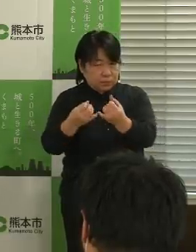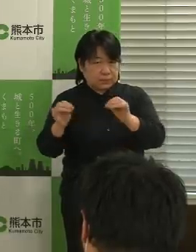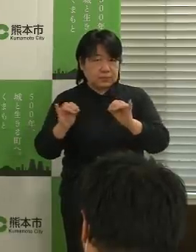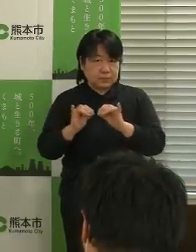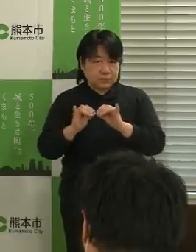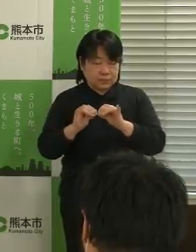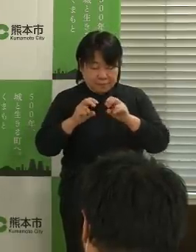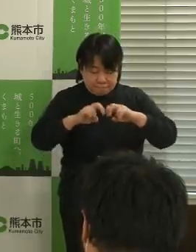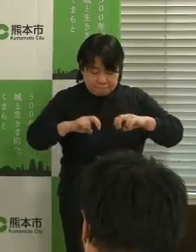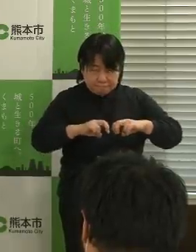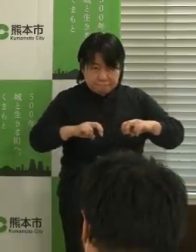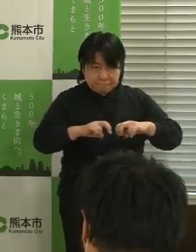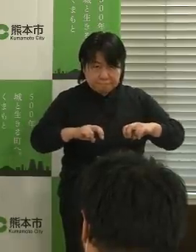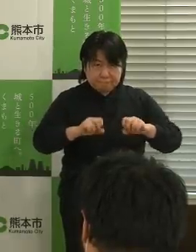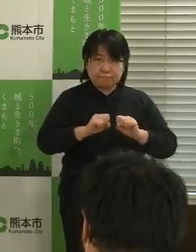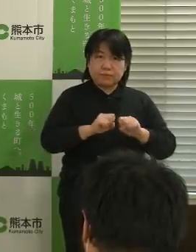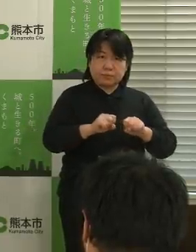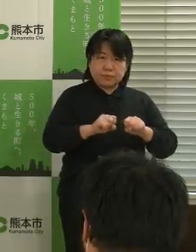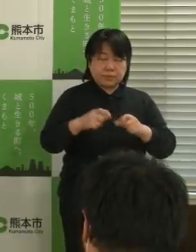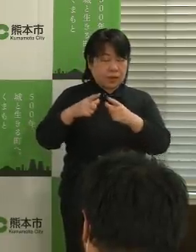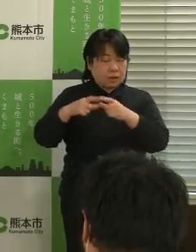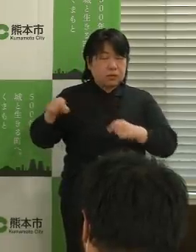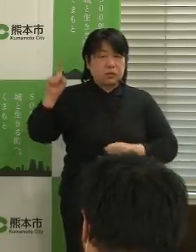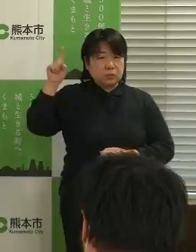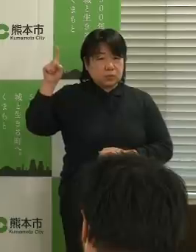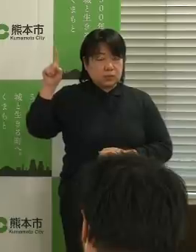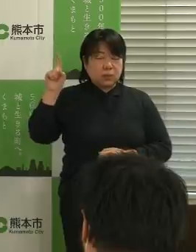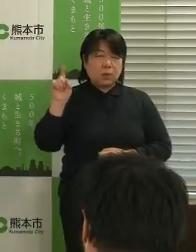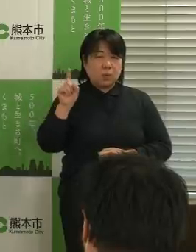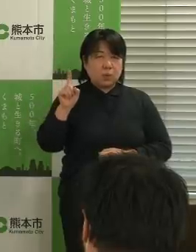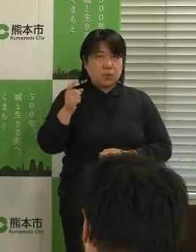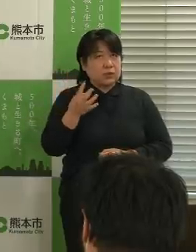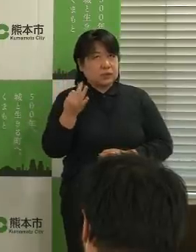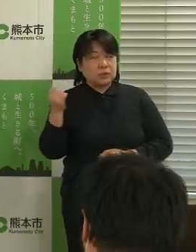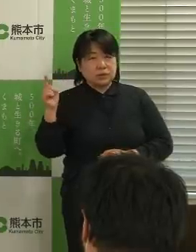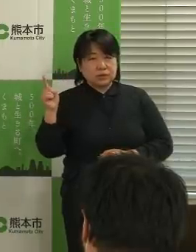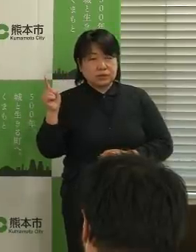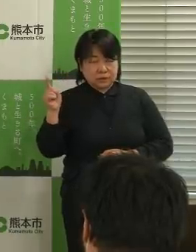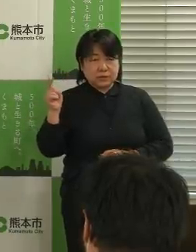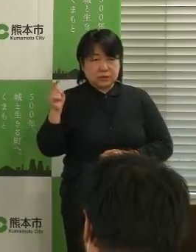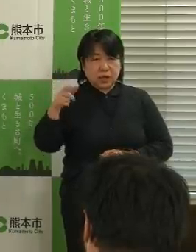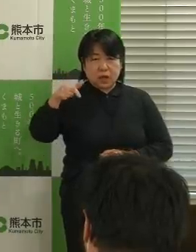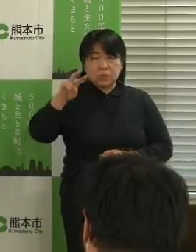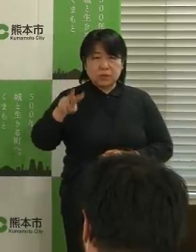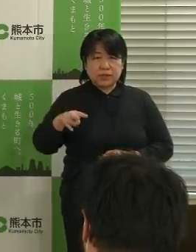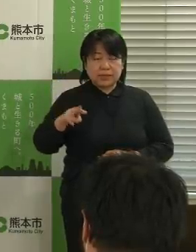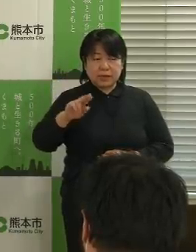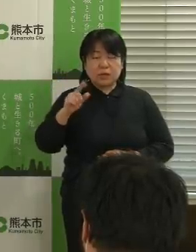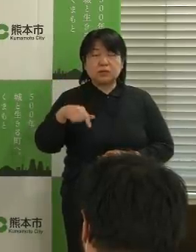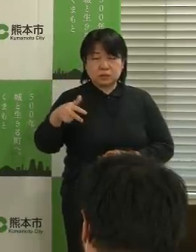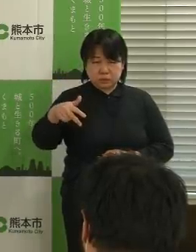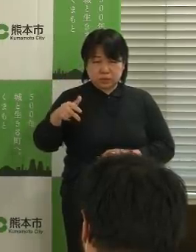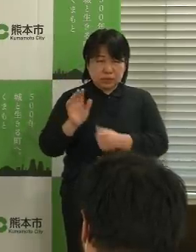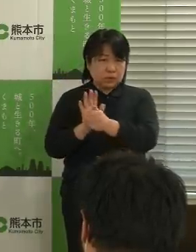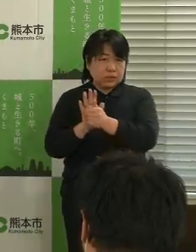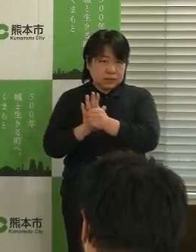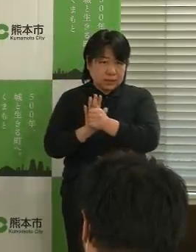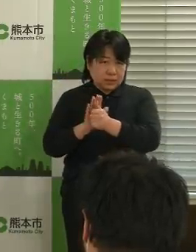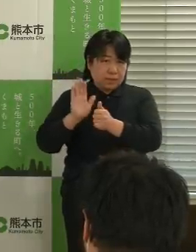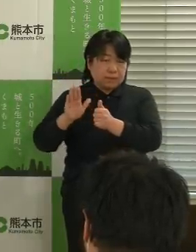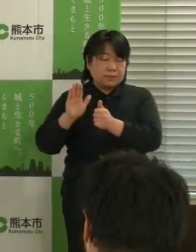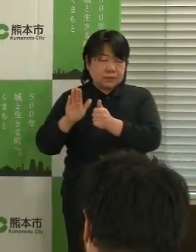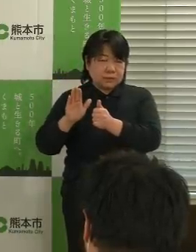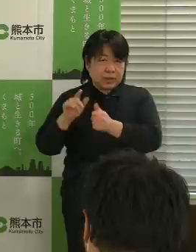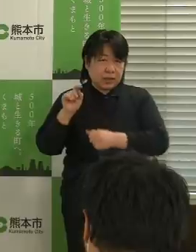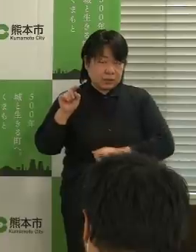析をしながらさせていただいております。で国の方のいくつかそういうフリーランスの方に対する支援もいくつか出ておりますので、